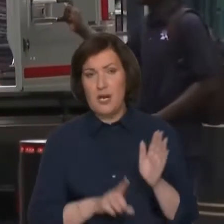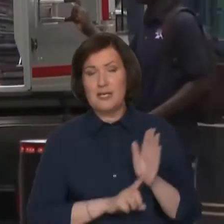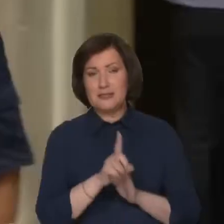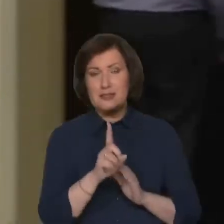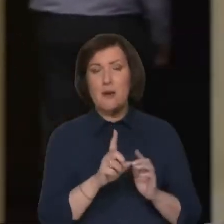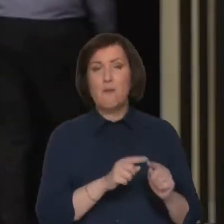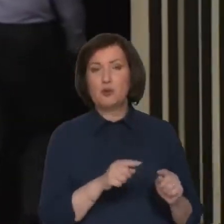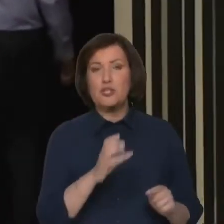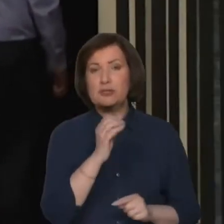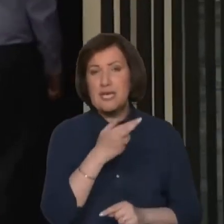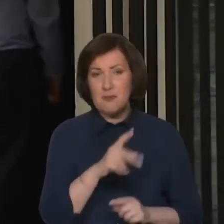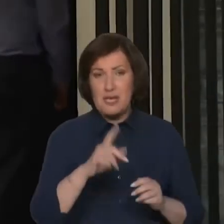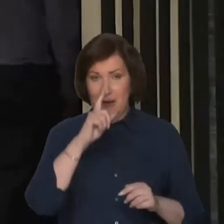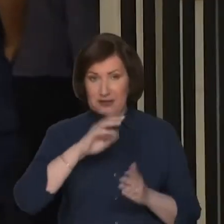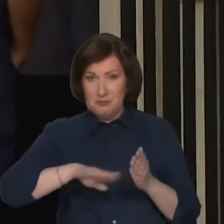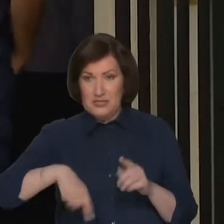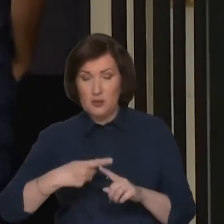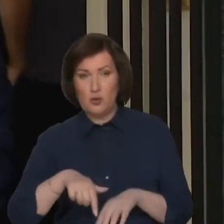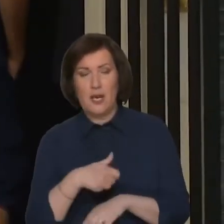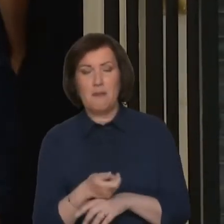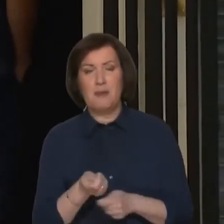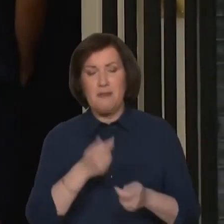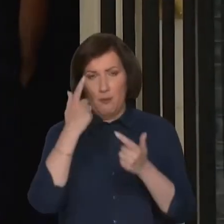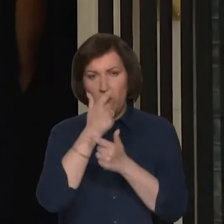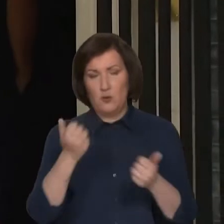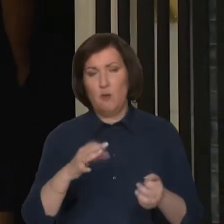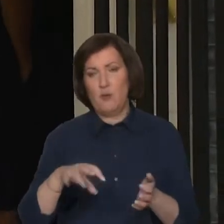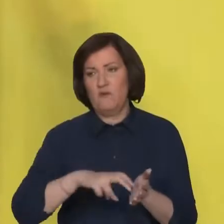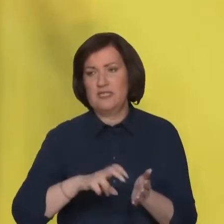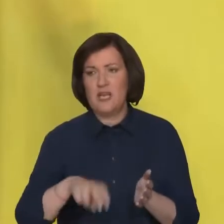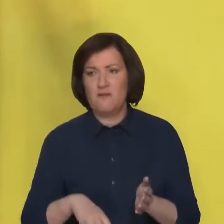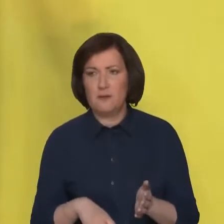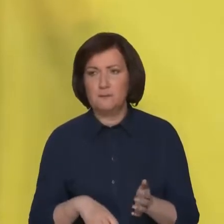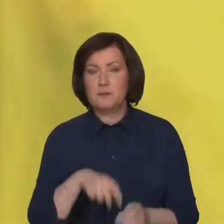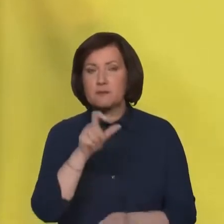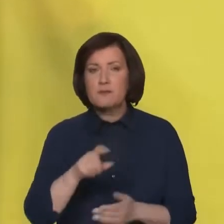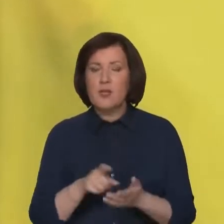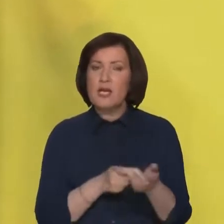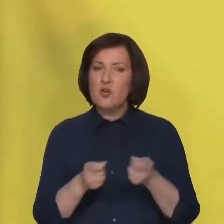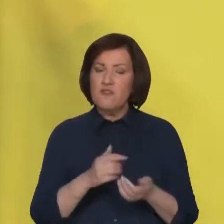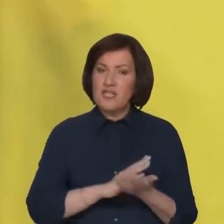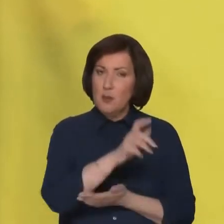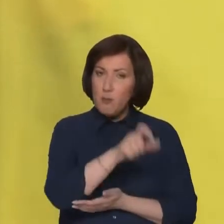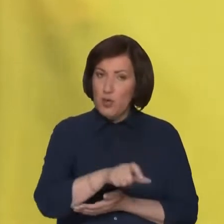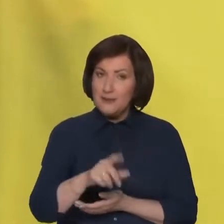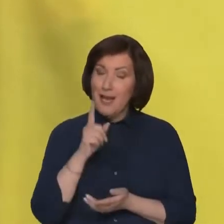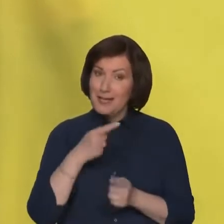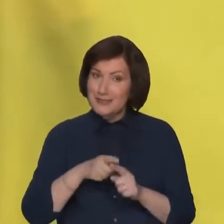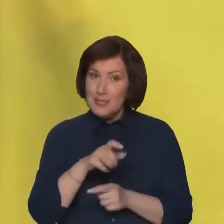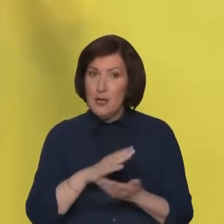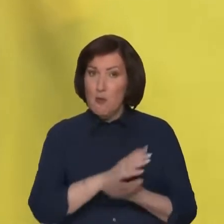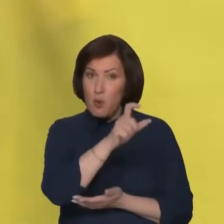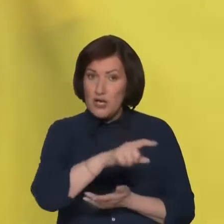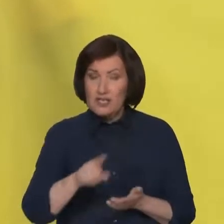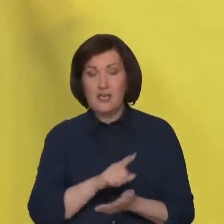спочатку серпня, за місяць після того, як чинний прем'єр повідомив про відставку. Людьми повинні керувати політики, але цих